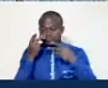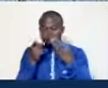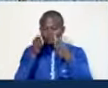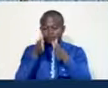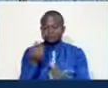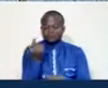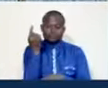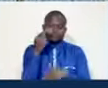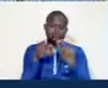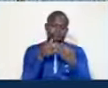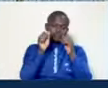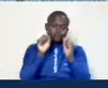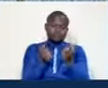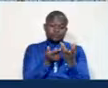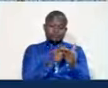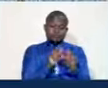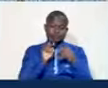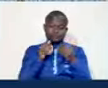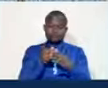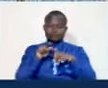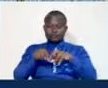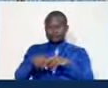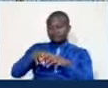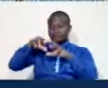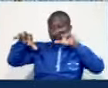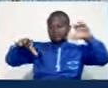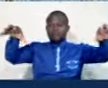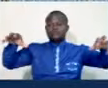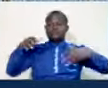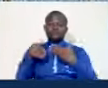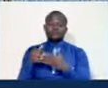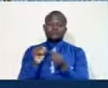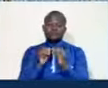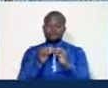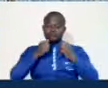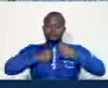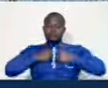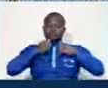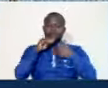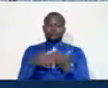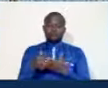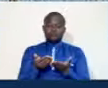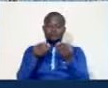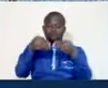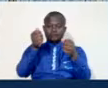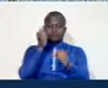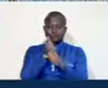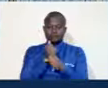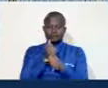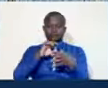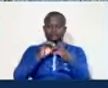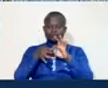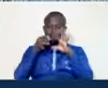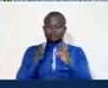umwe ushobora kubara gusa n'abantu ushingiye kuri standi ziraha umubare w'abanyarwanda bahabwa akazi n'aba